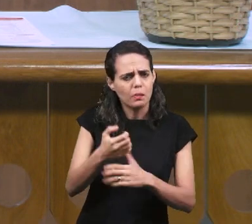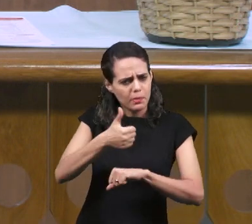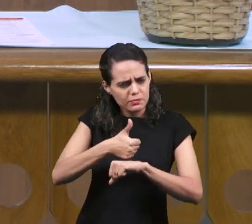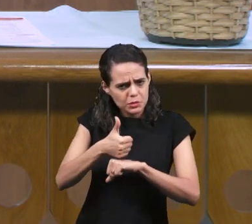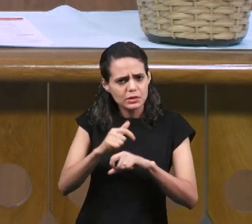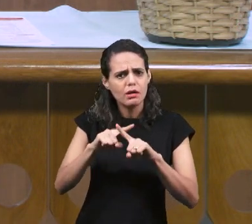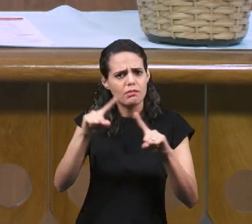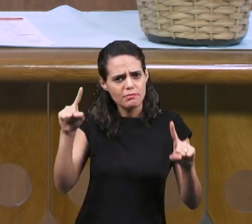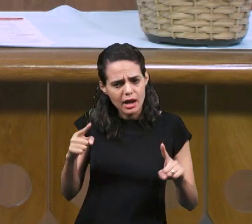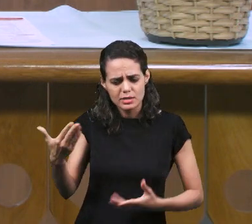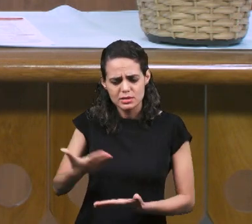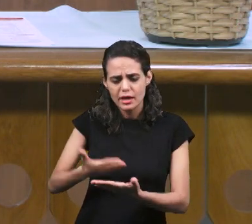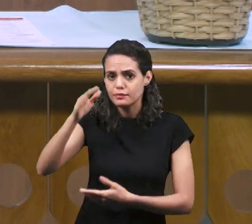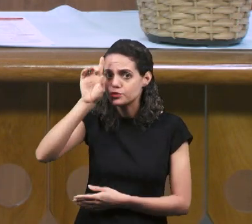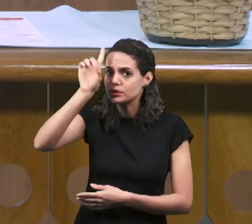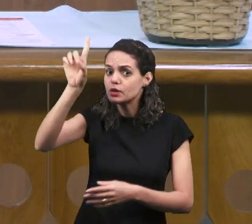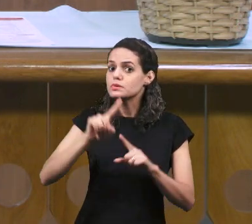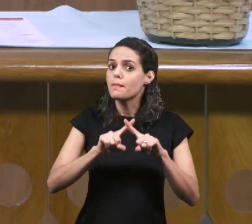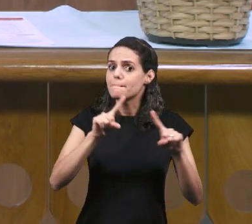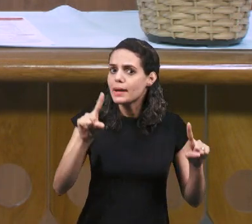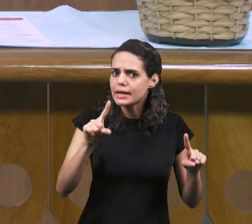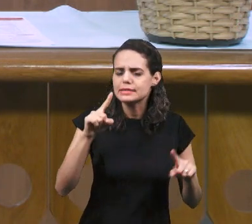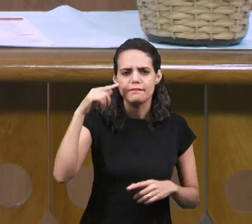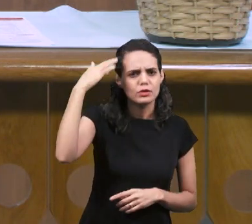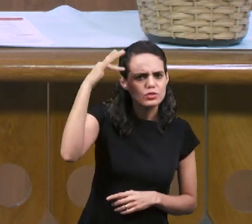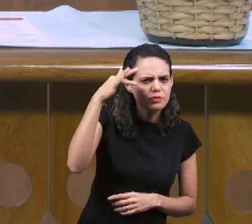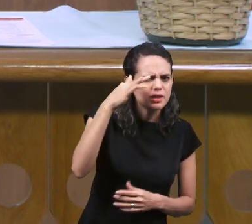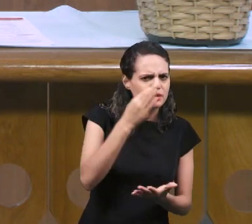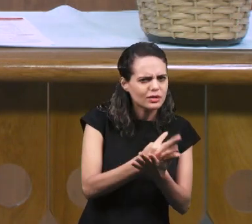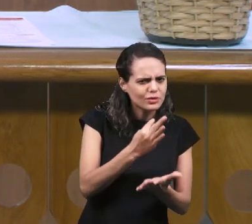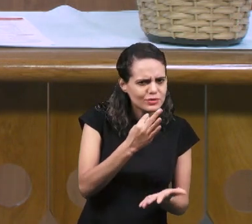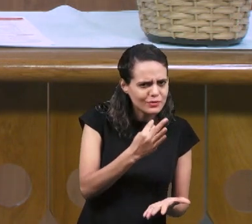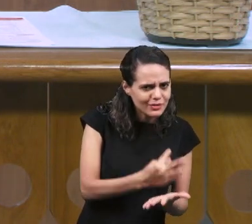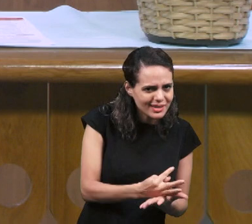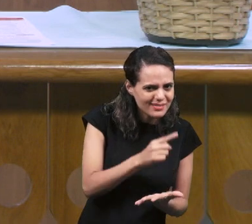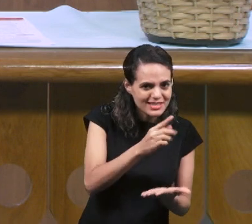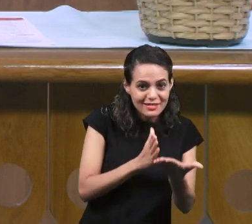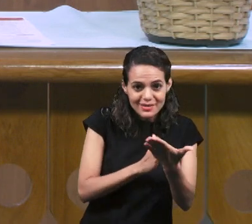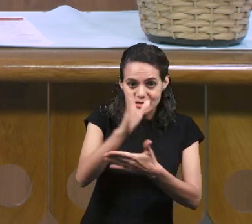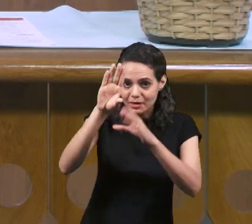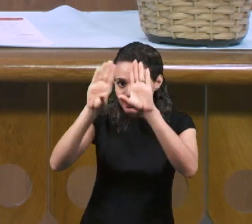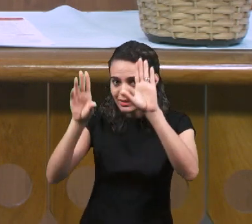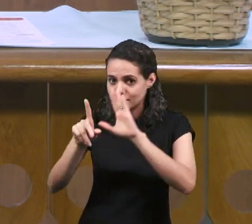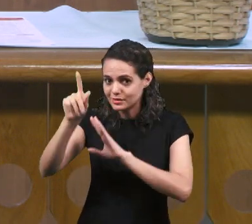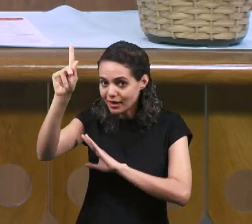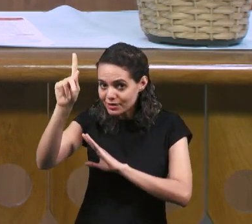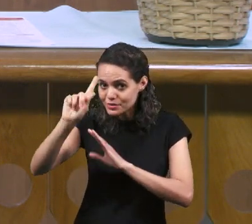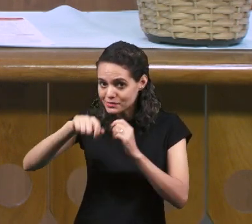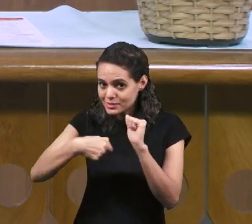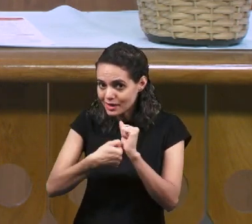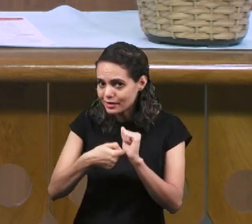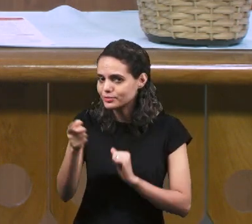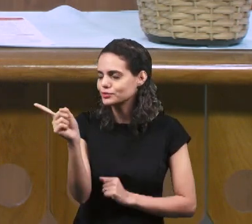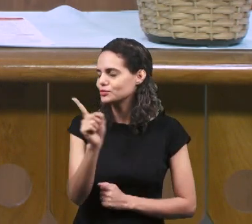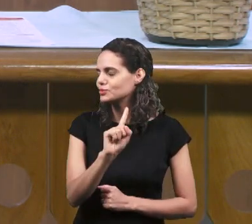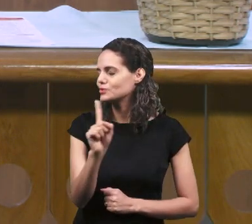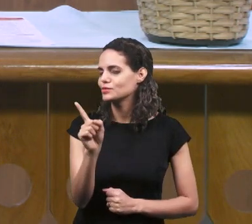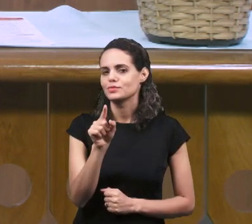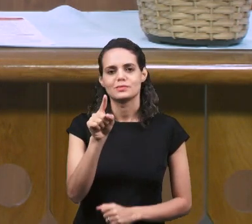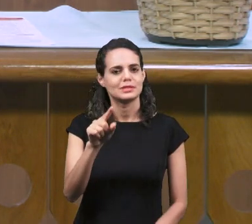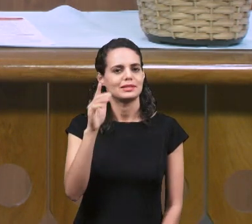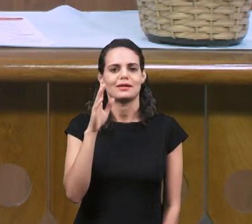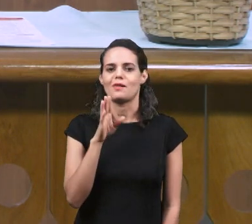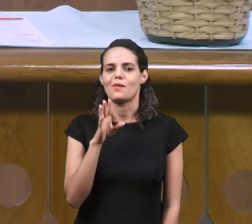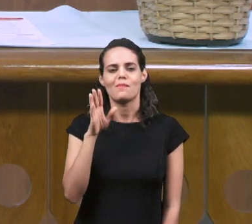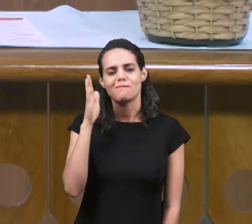n'est pas la philosophie ni la théologie qui va toucher le mystère. Donc notre grande préoccupation aujourd'hui, ici, dans ce